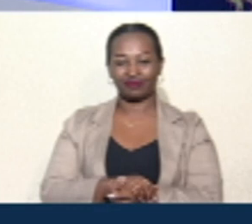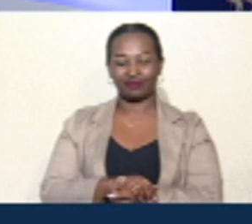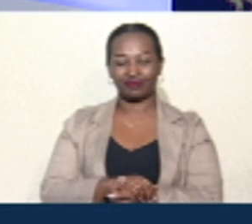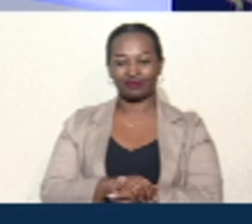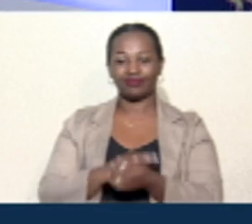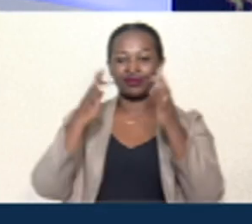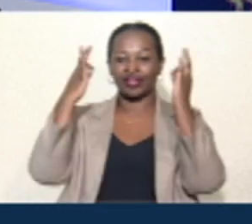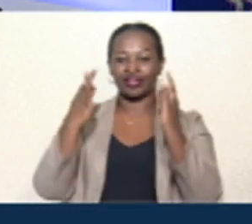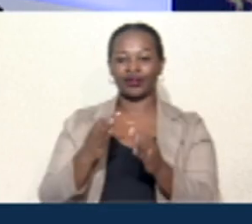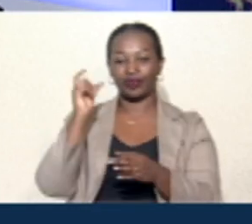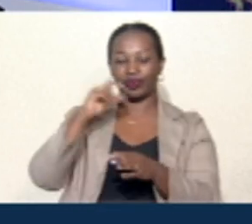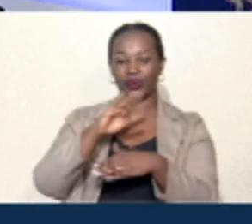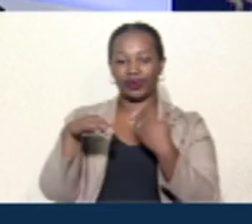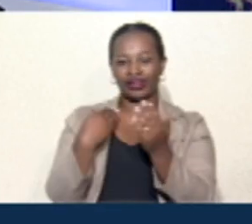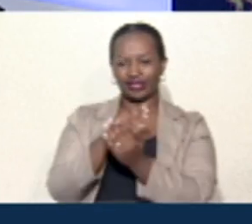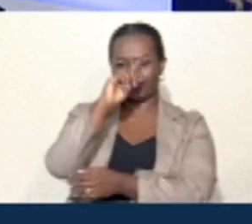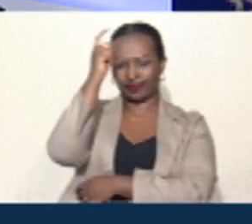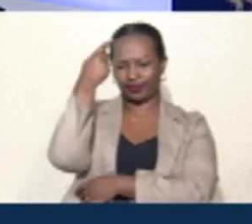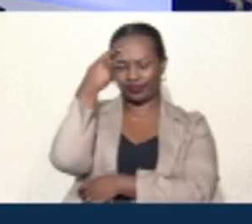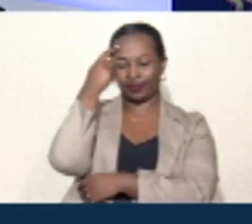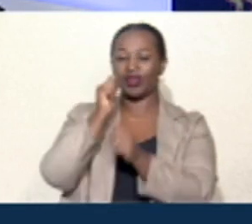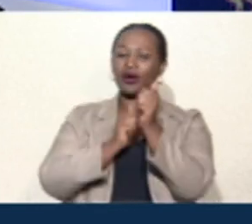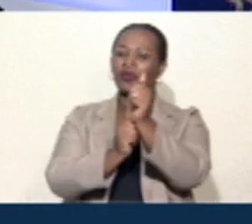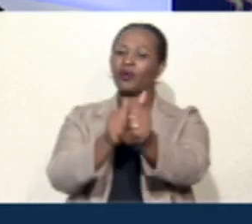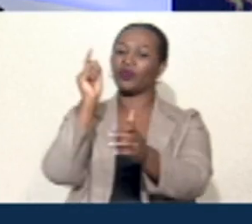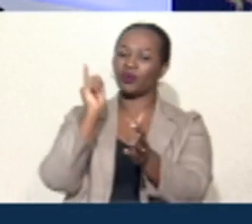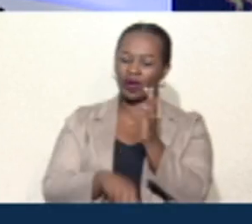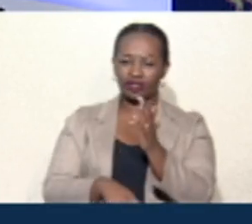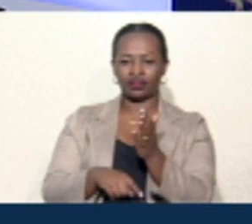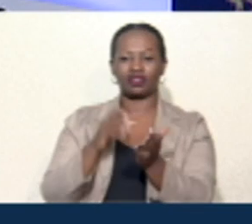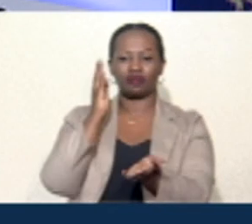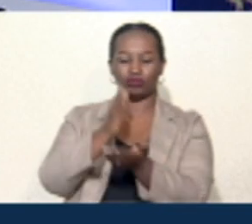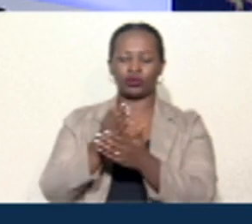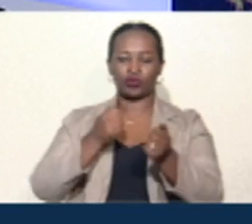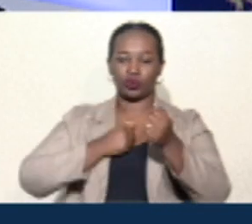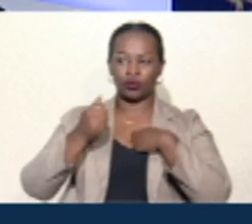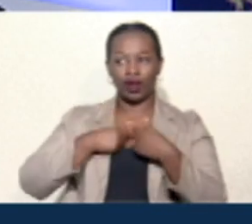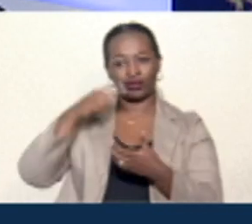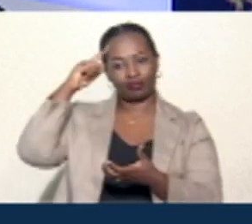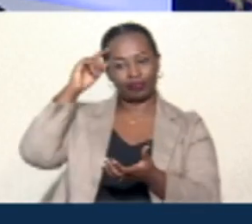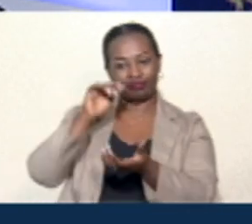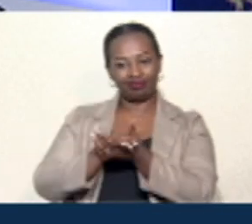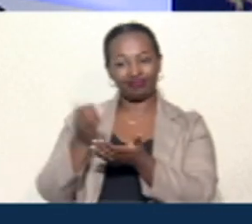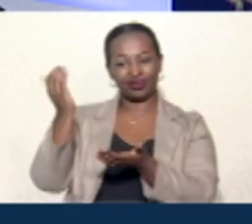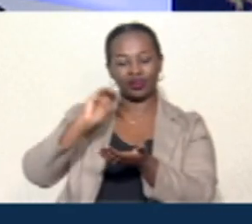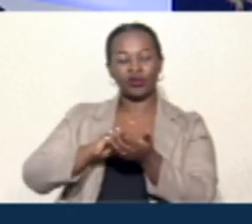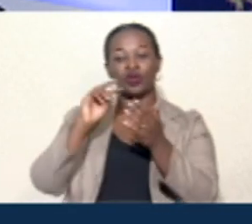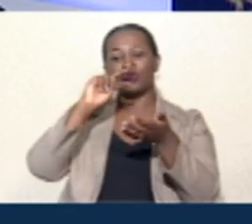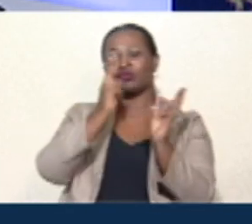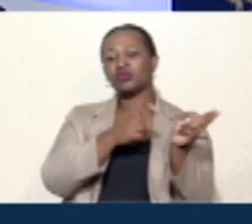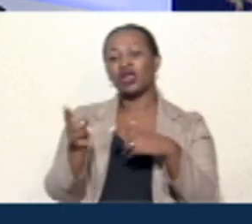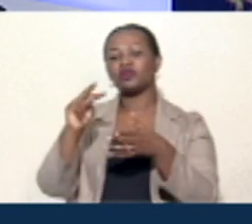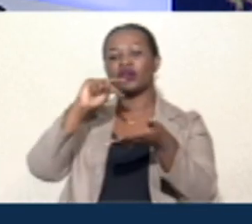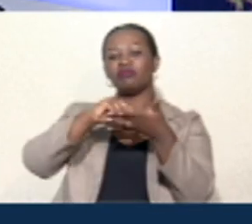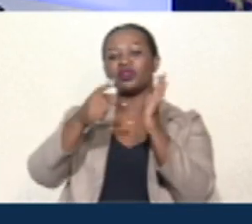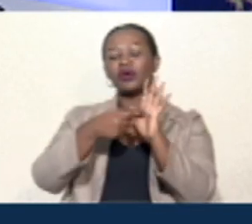Icyo buri wese ariho yibaza hagendewe kuki birumvikana u Rwanda rwongera kugirirwa iki kizere se ubundi binasobanuye iki